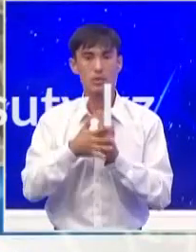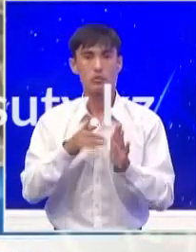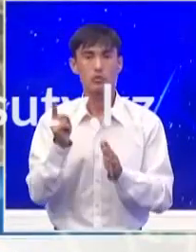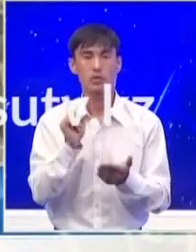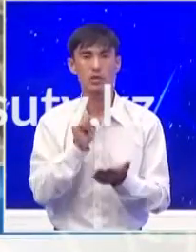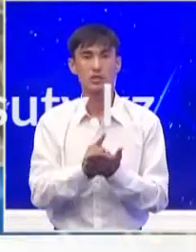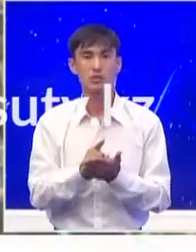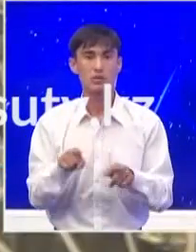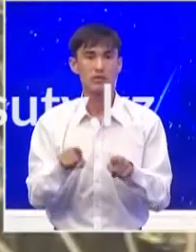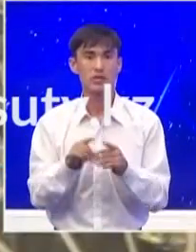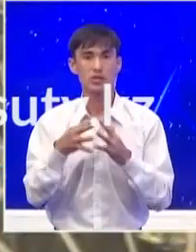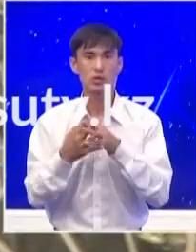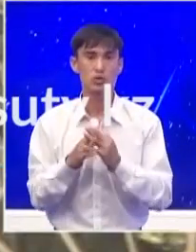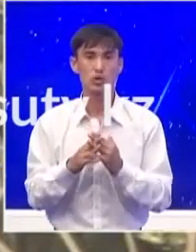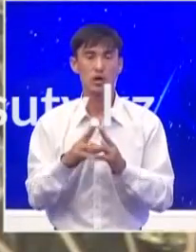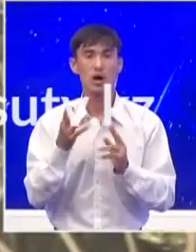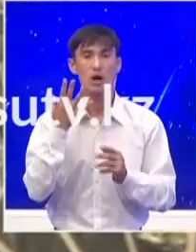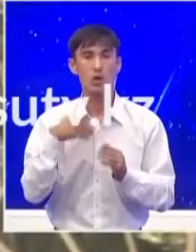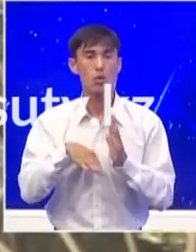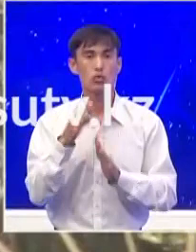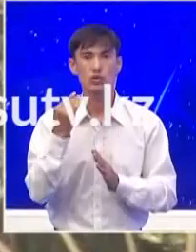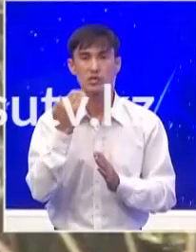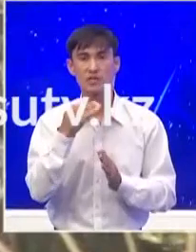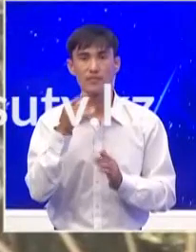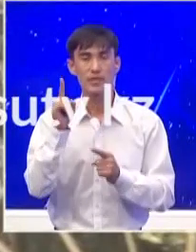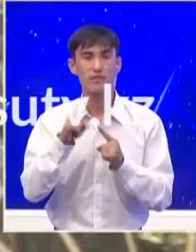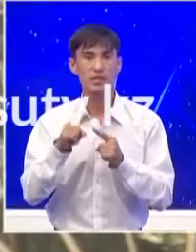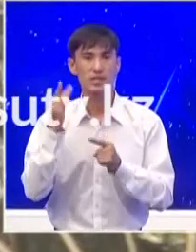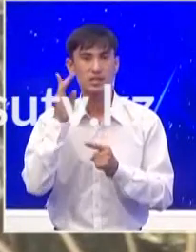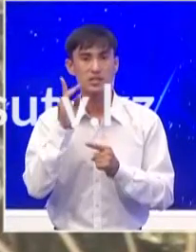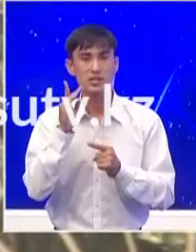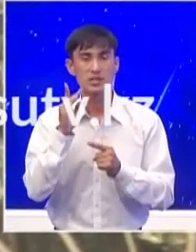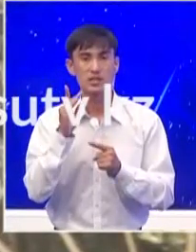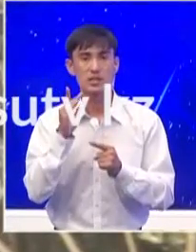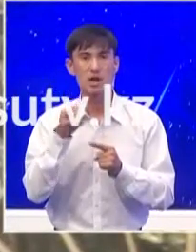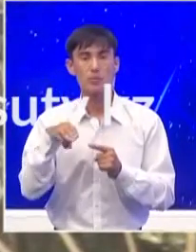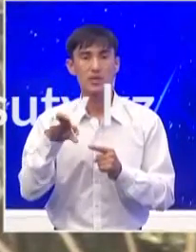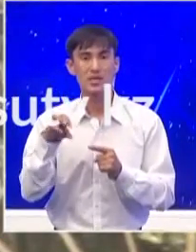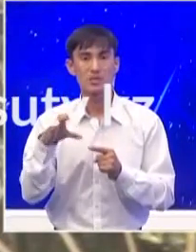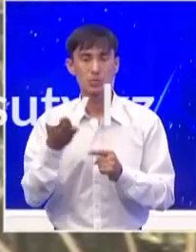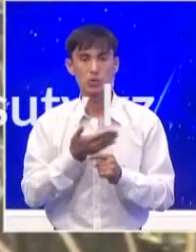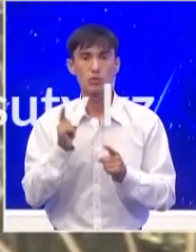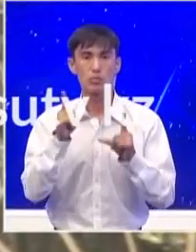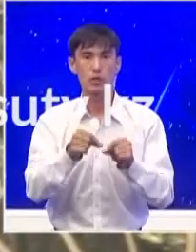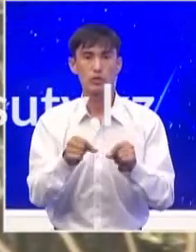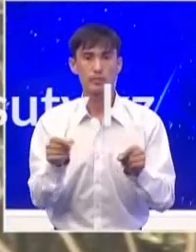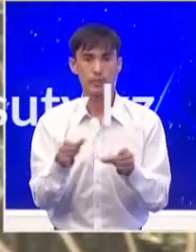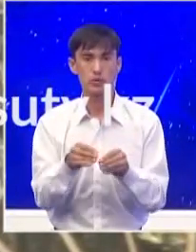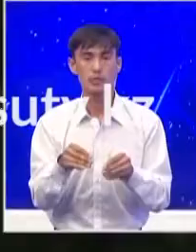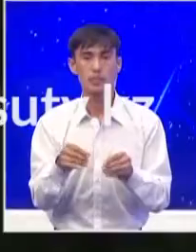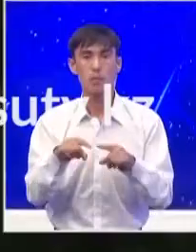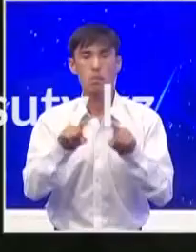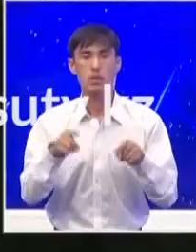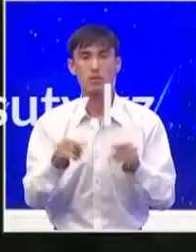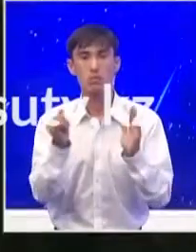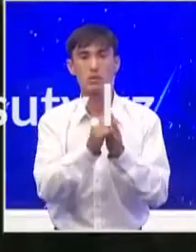должны быть тоже в этих селах то есть когда улучшится качество связи техническое обеспечение со стороны мтс мы уже тоже придём и поставим свою базу